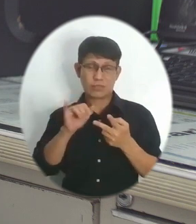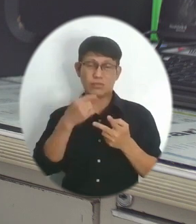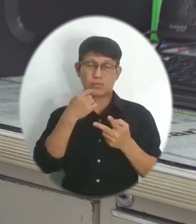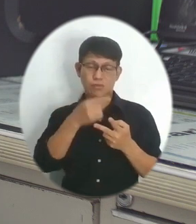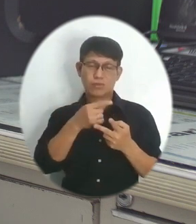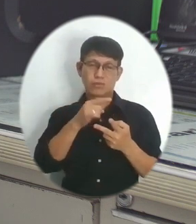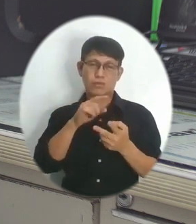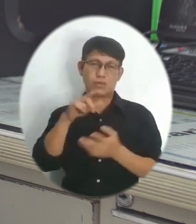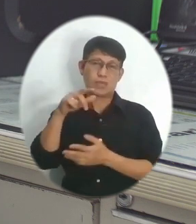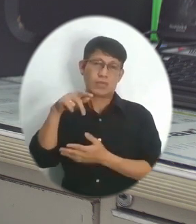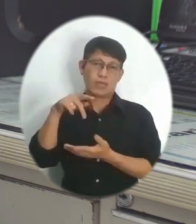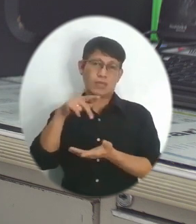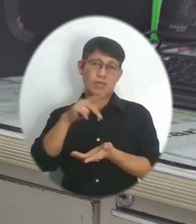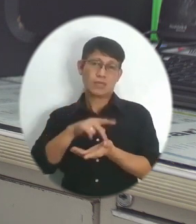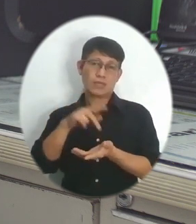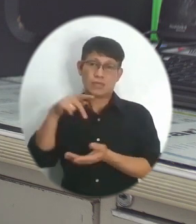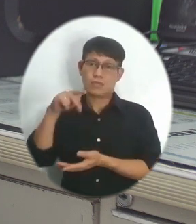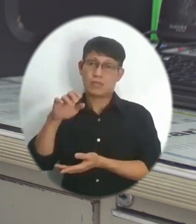So,